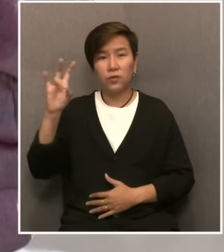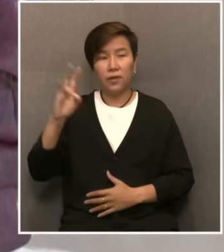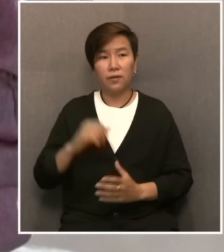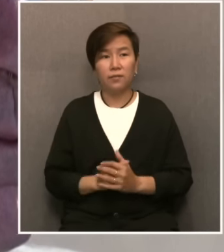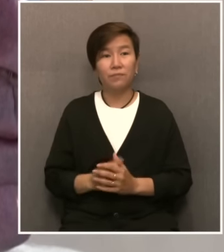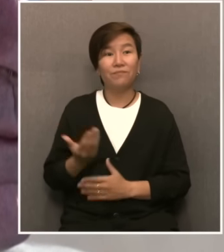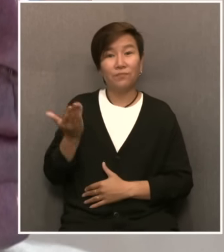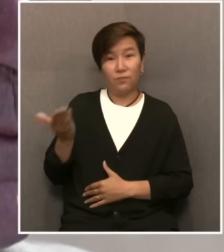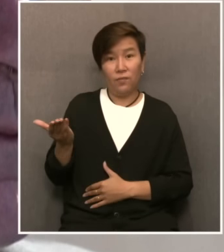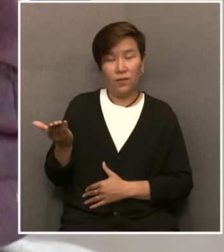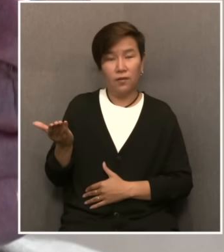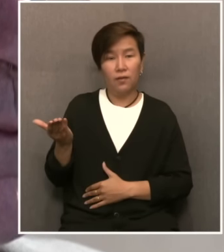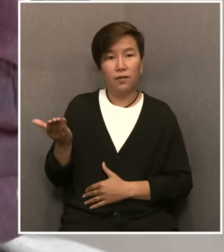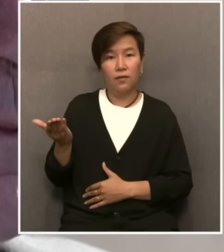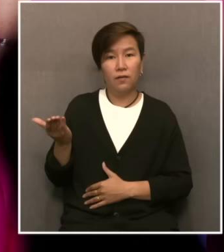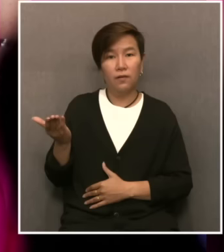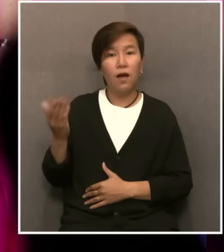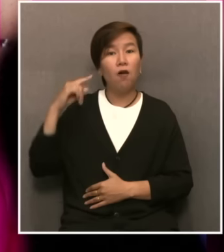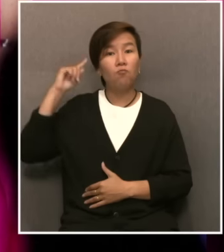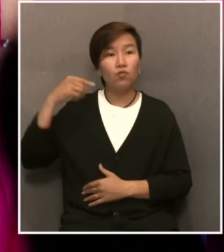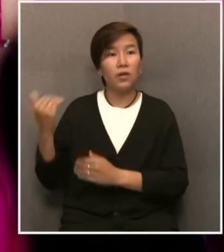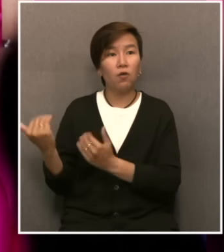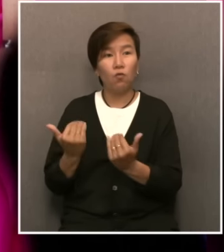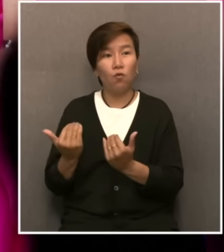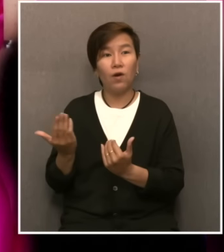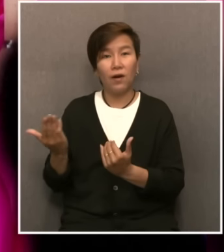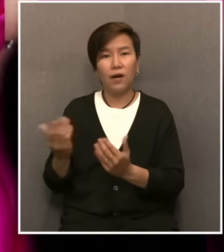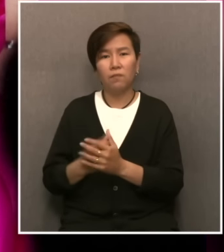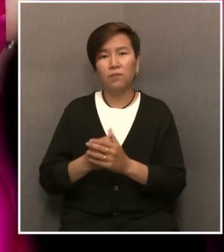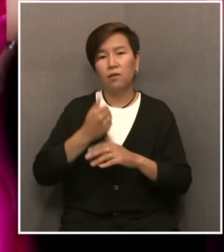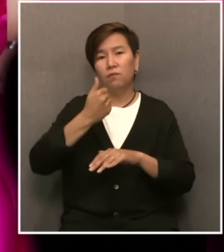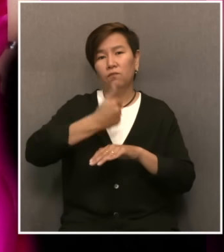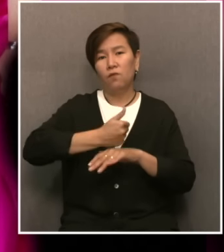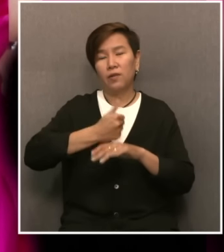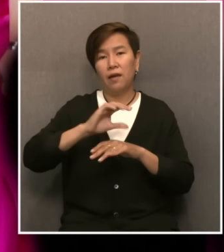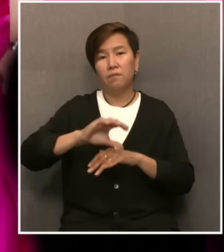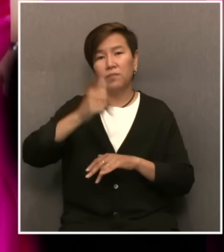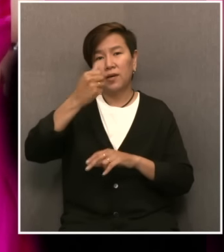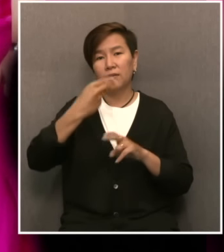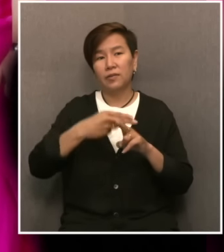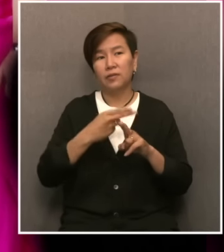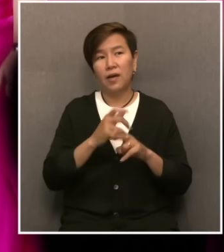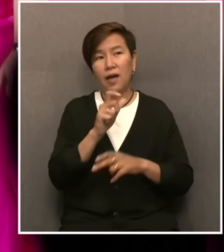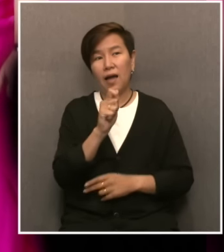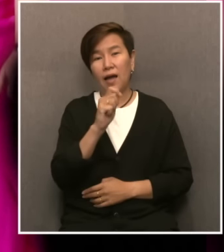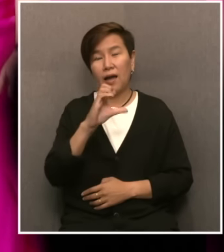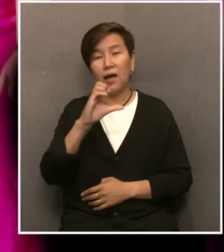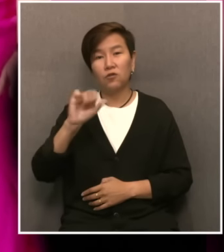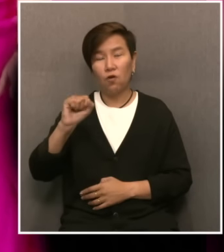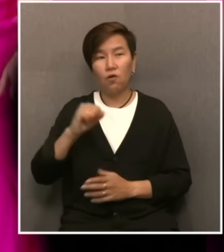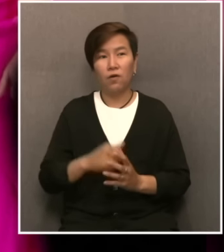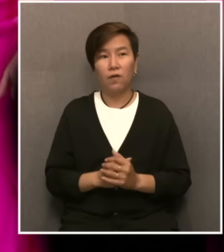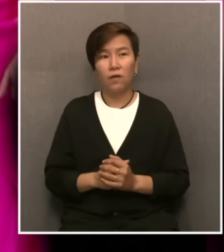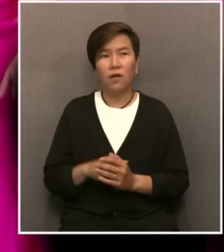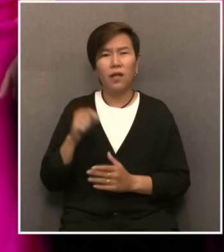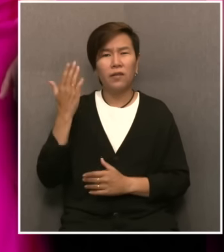คาบีแซนเดอร์สบุตรสาวของเขาก็เป็นผู้ว่าการรัฐอาคันซอค่ะ ธอเคยเป็นโฆษกทำเนียบขาว